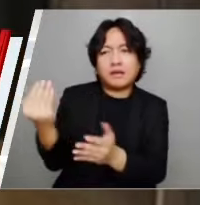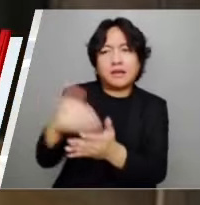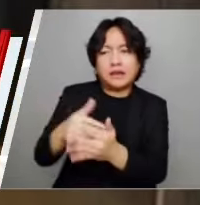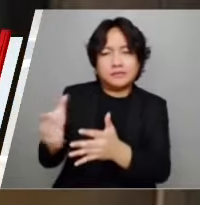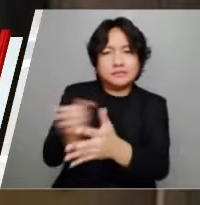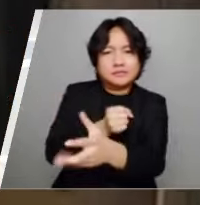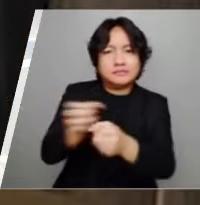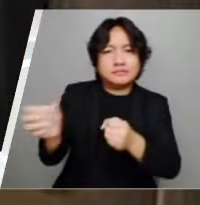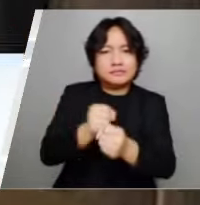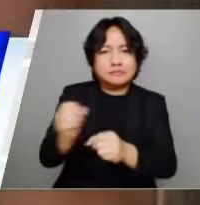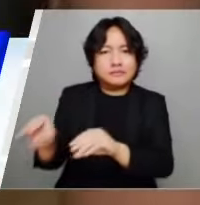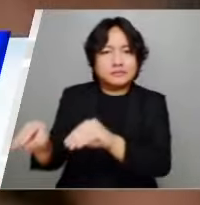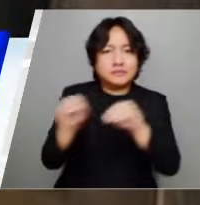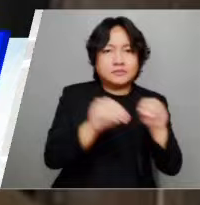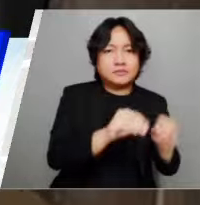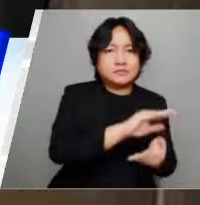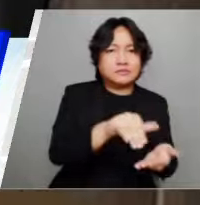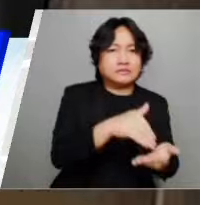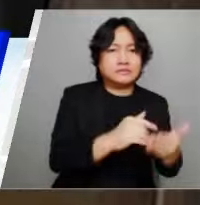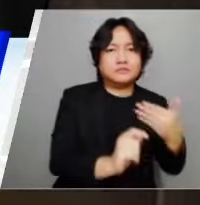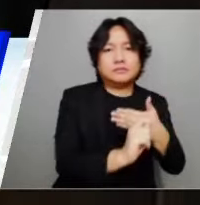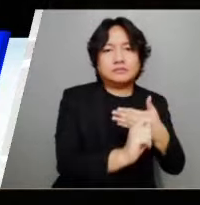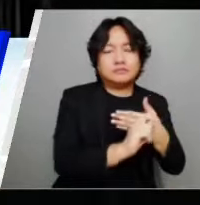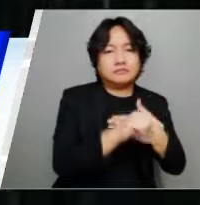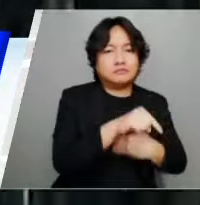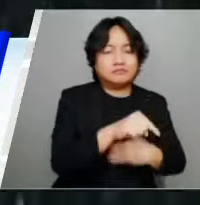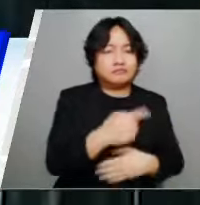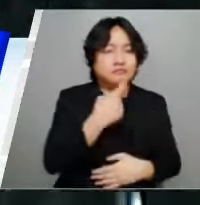mamaya matulog kami, madagaran kami ng kahoy, sir.